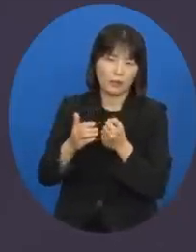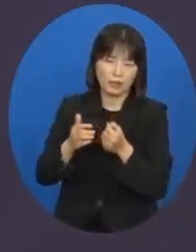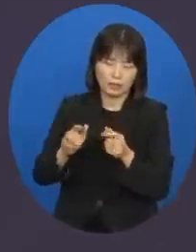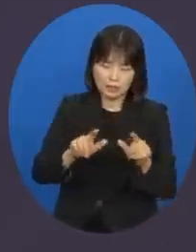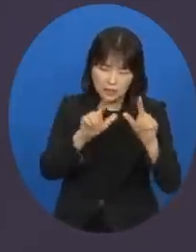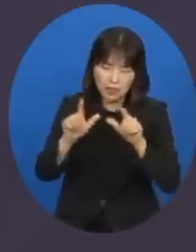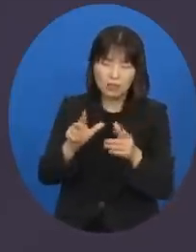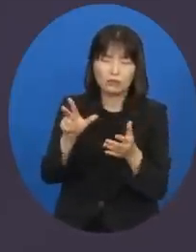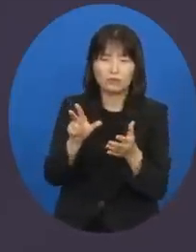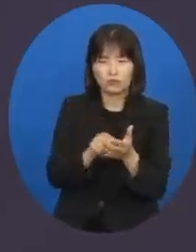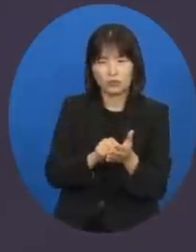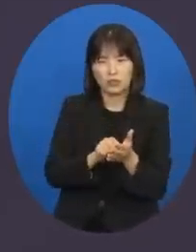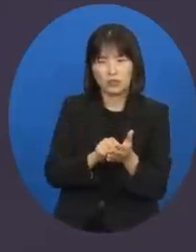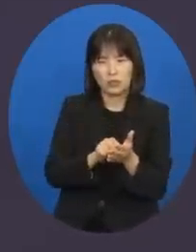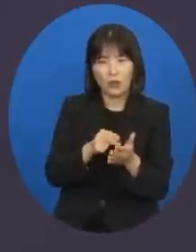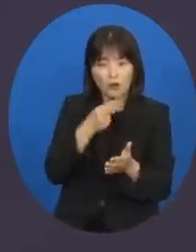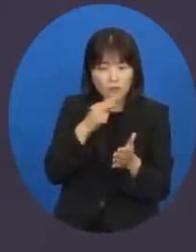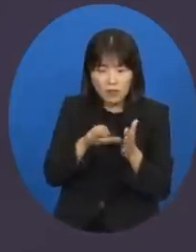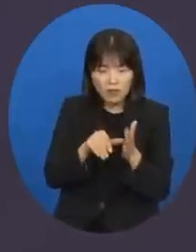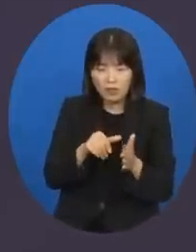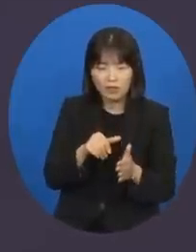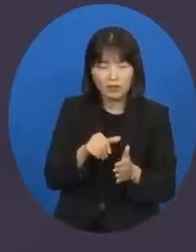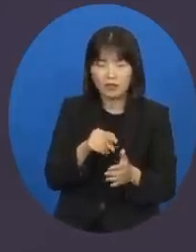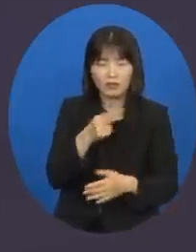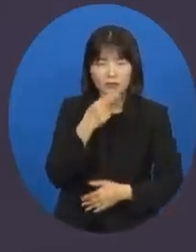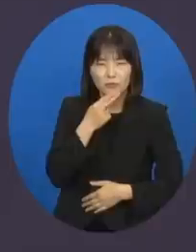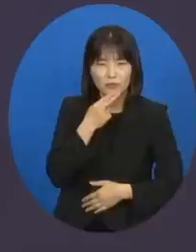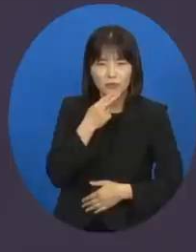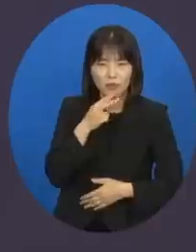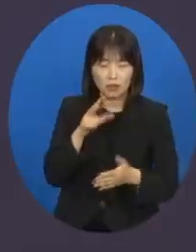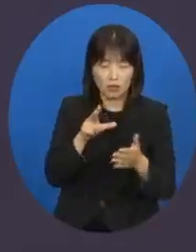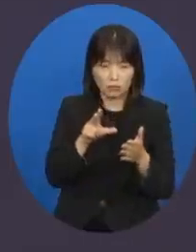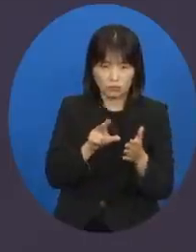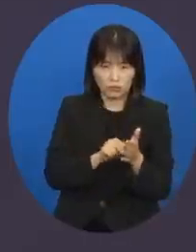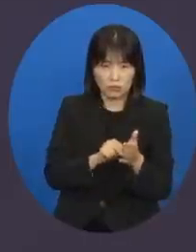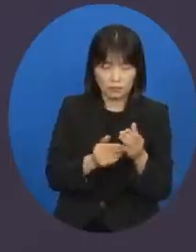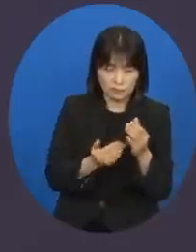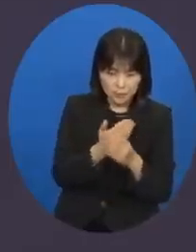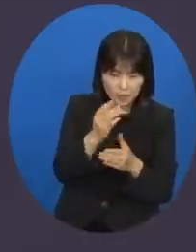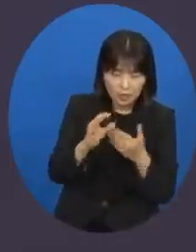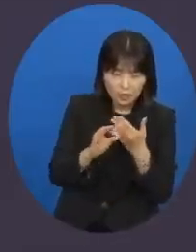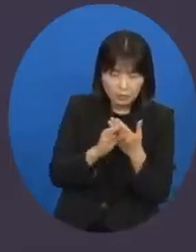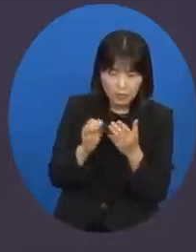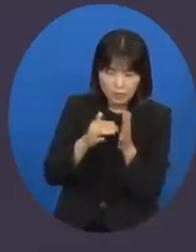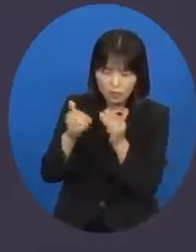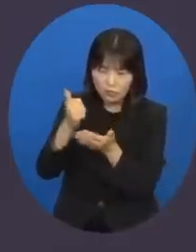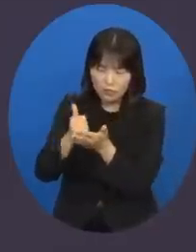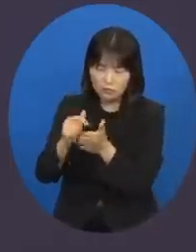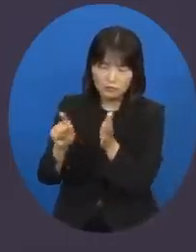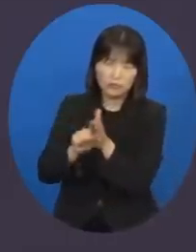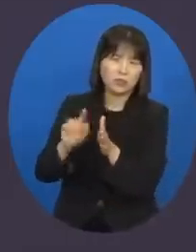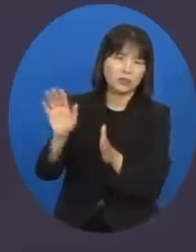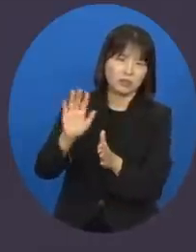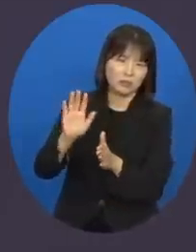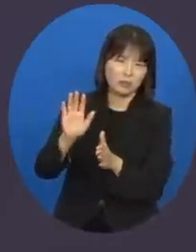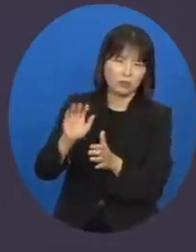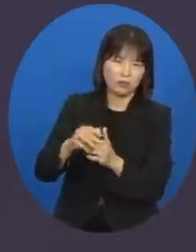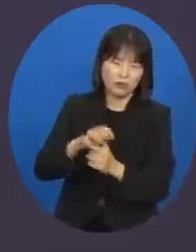않잖아요. 문제가 없을 때는 예수님 믿었다가 문제가 생기면 예수님을 또 부인하고, 이것이 무한 반복.